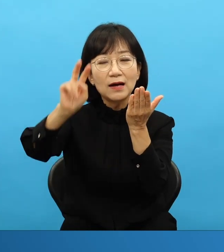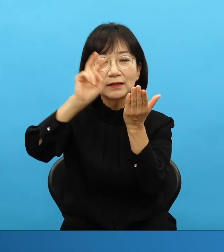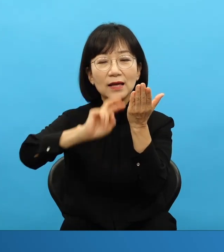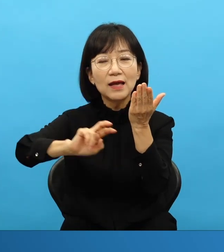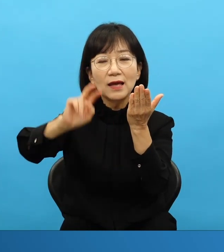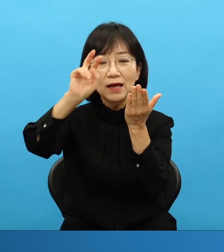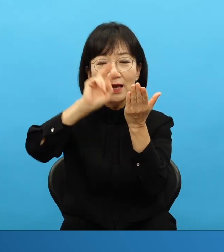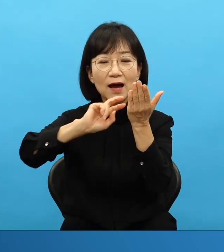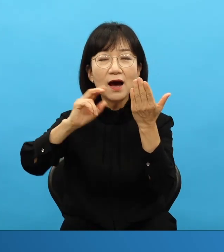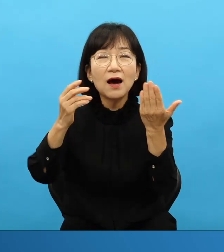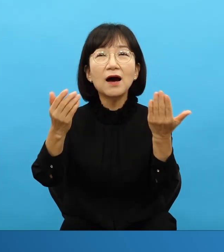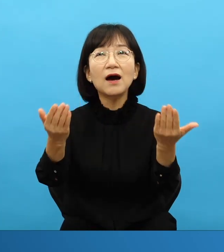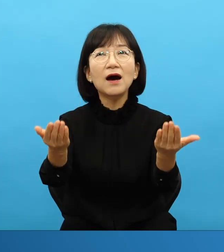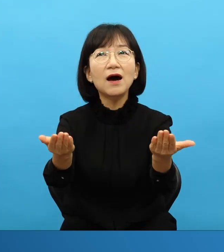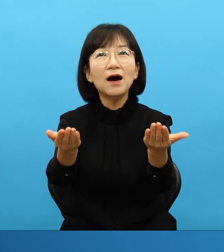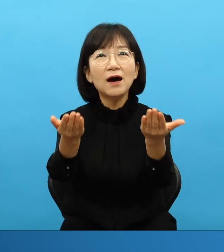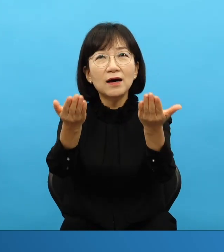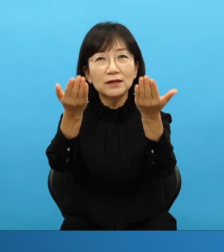찬송하게